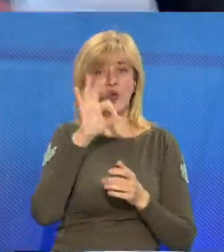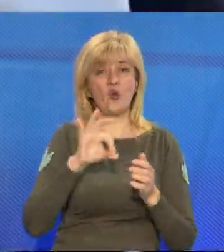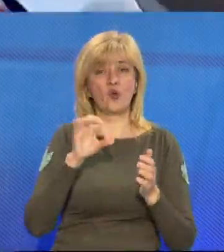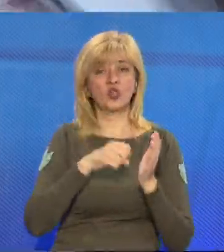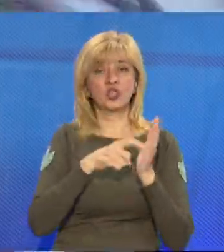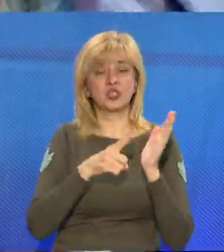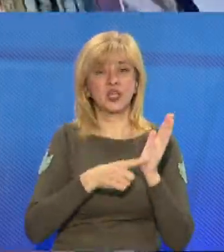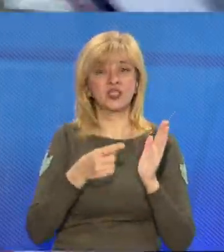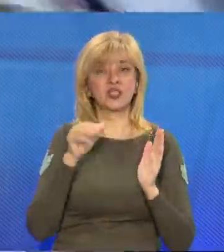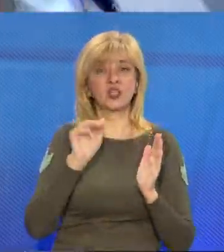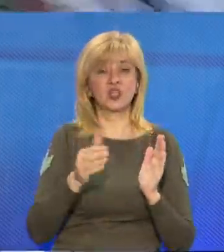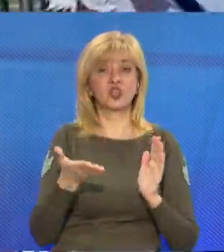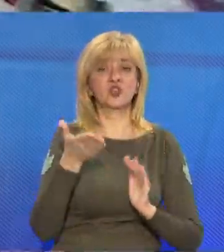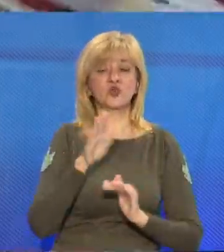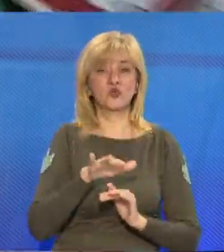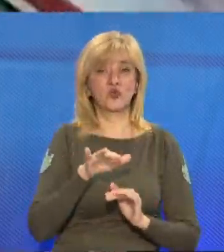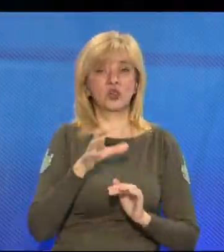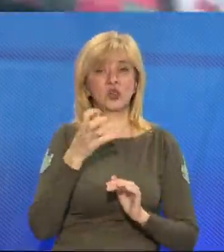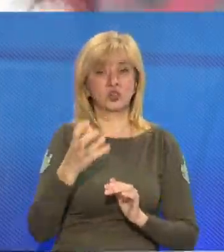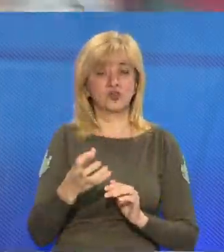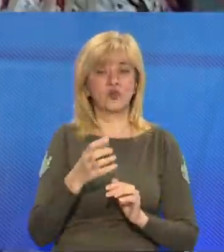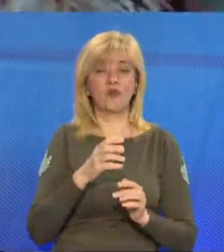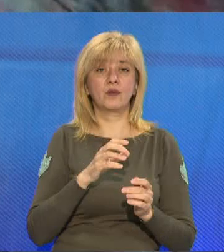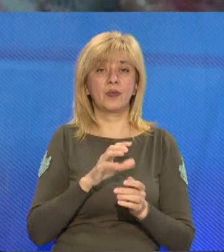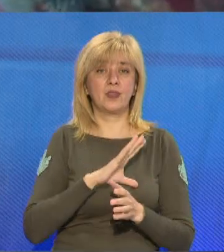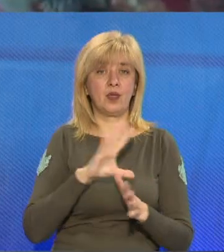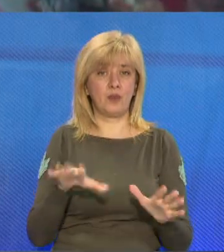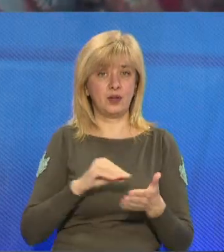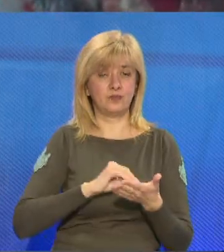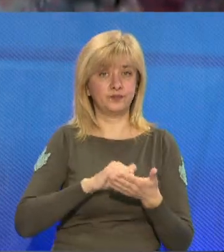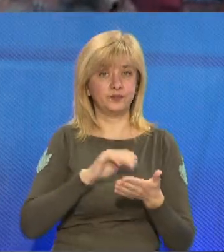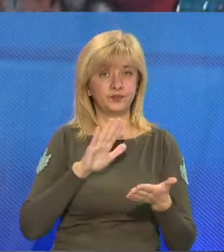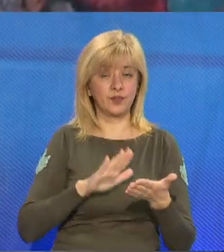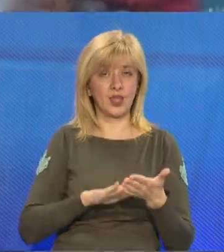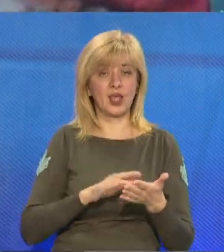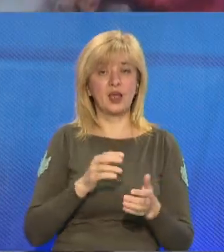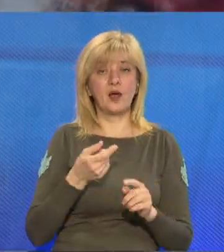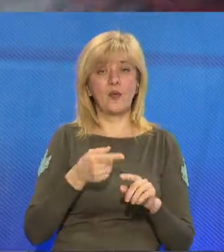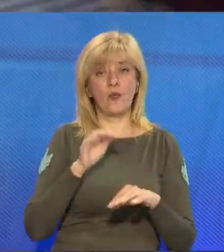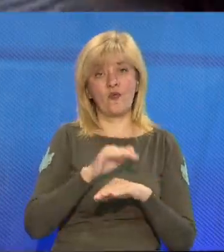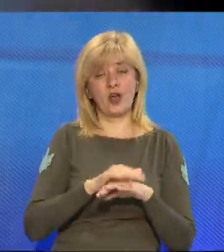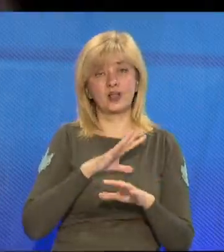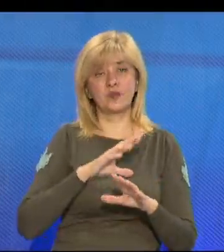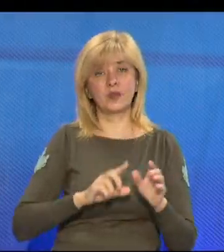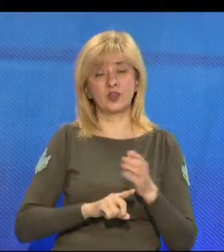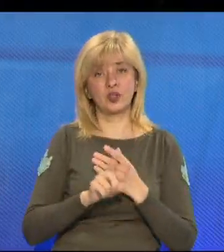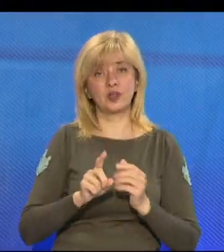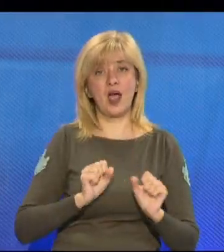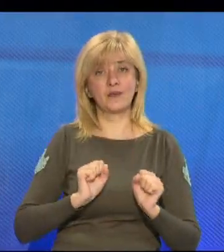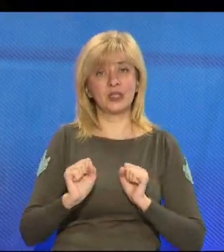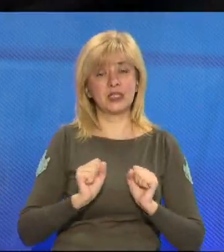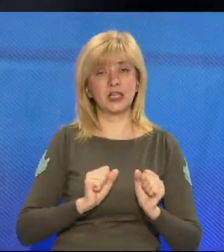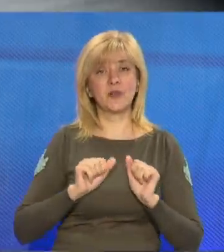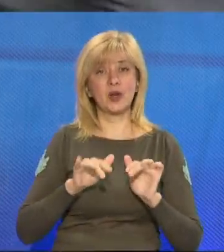тысячах одинок у документах отсутнішали. По факте недекларования мытни распачаты администрацыйный процесс. Поводле законодавства